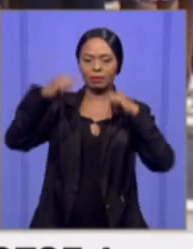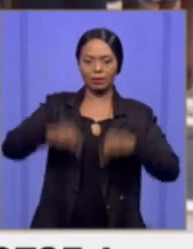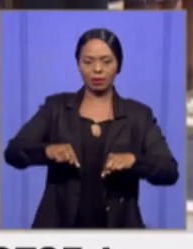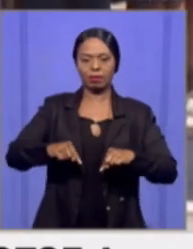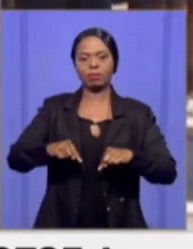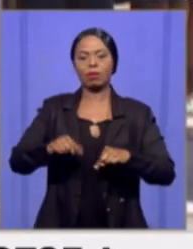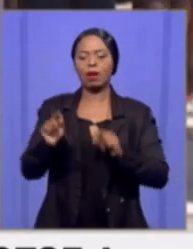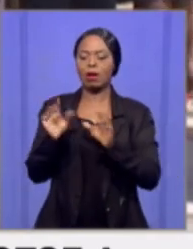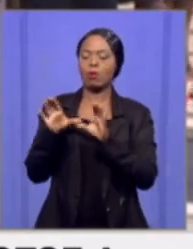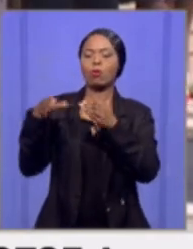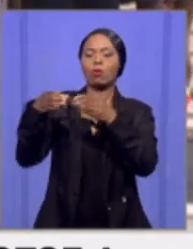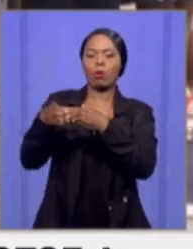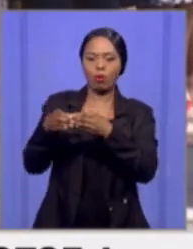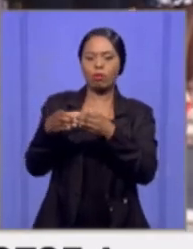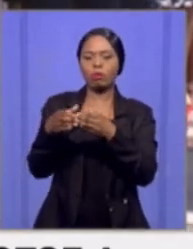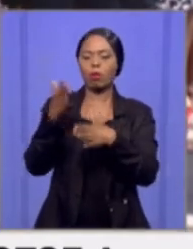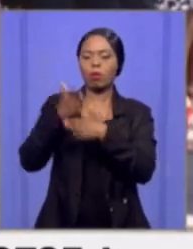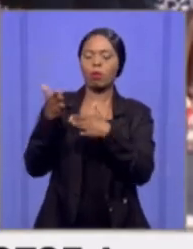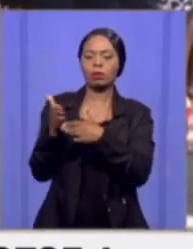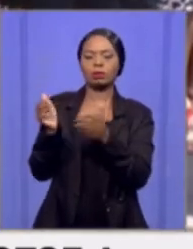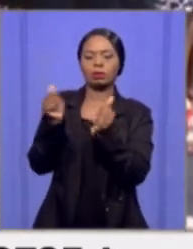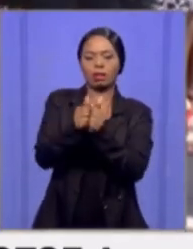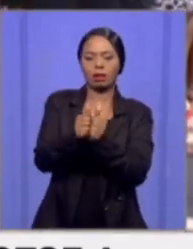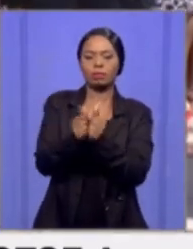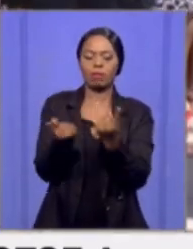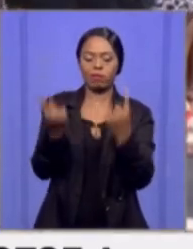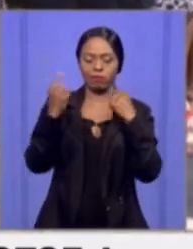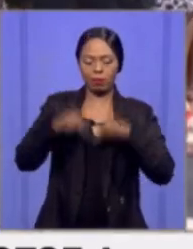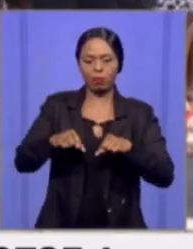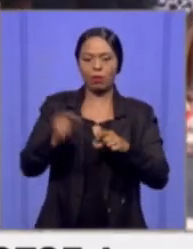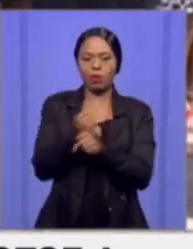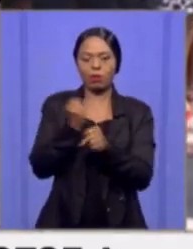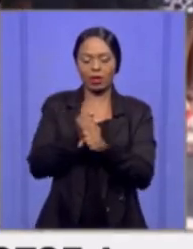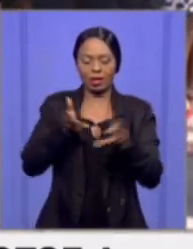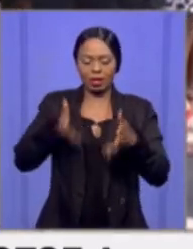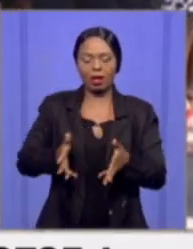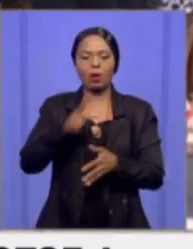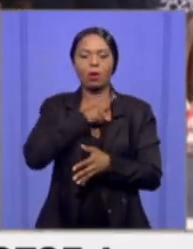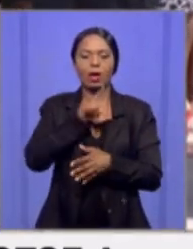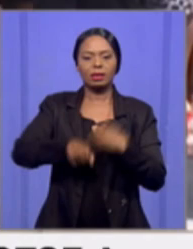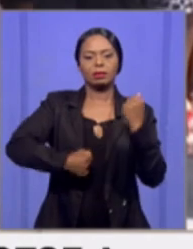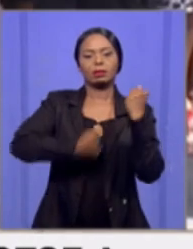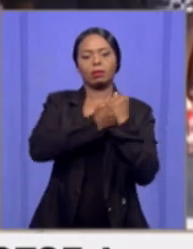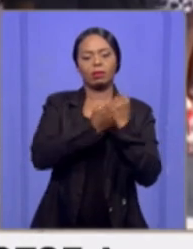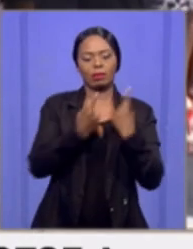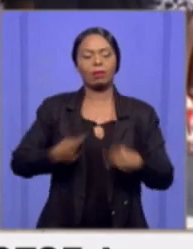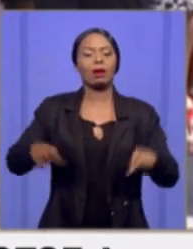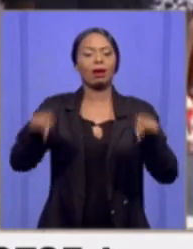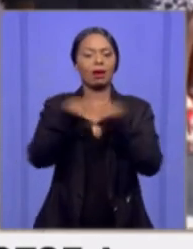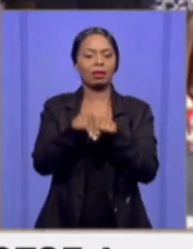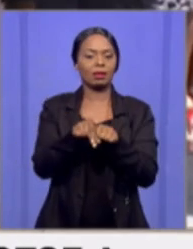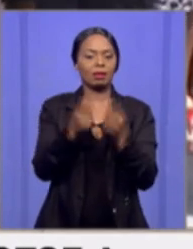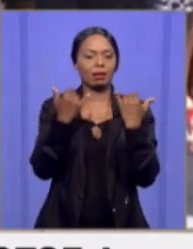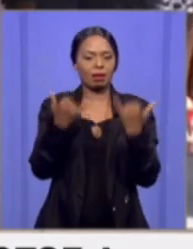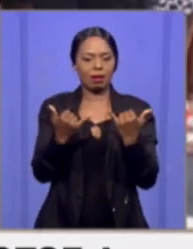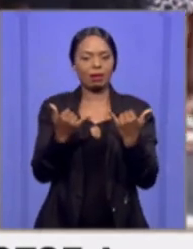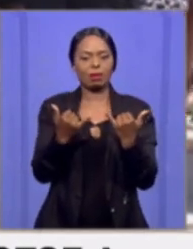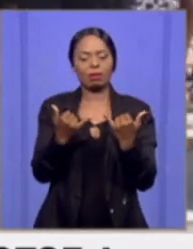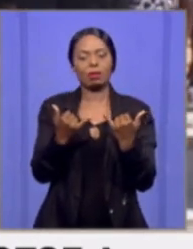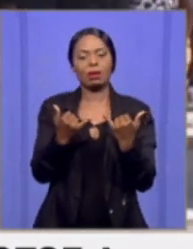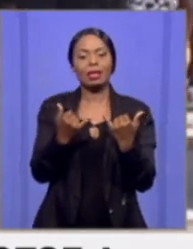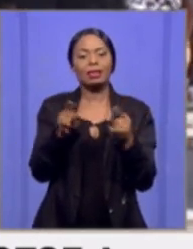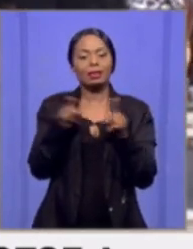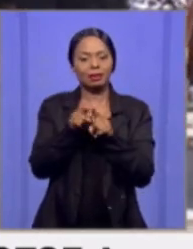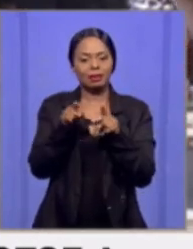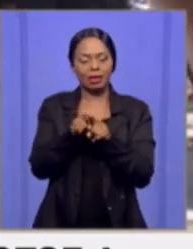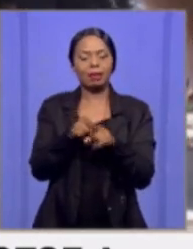vhoṱhe vhashumisani vhane vha shuma na bada vhoṱhe vhane vha ita zwoṱhe zwine zwa kona u langa riṋe vha